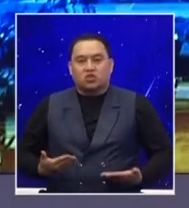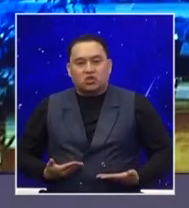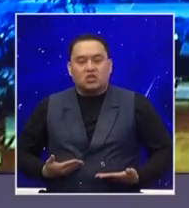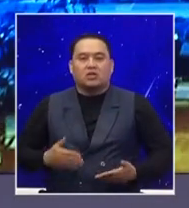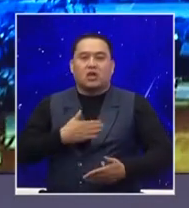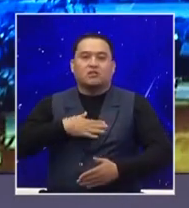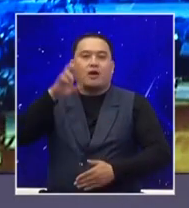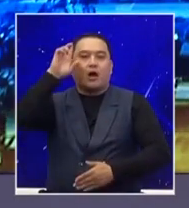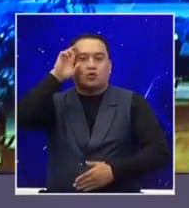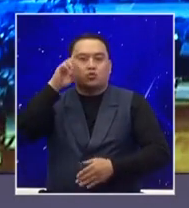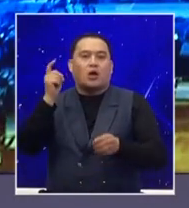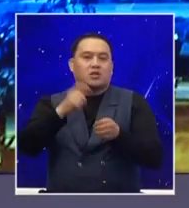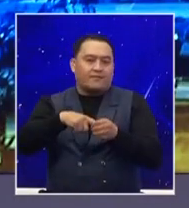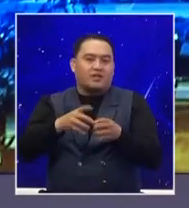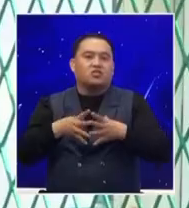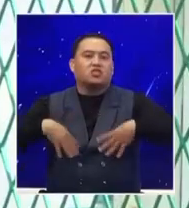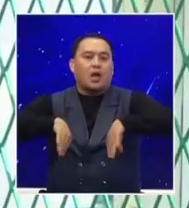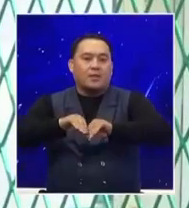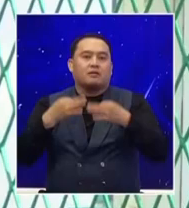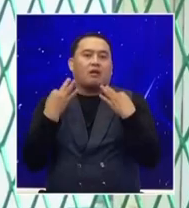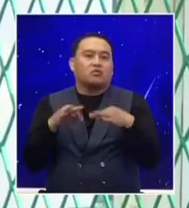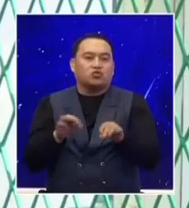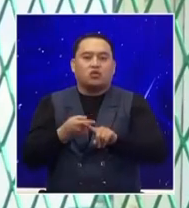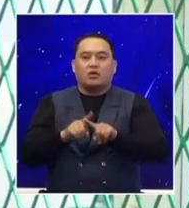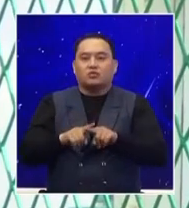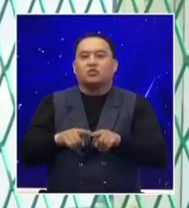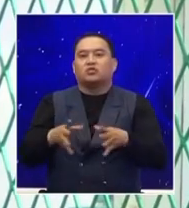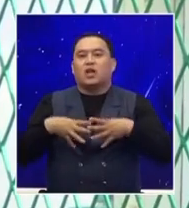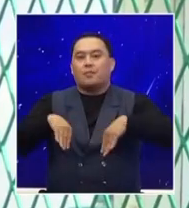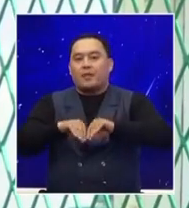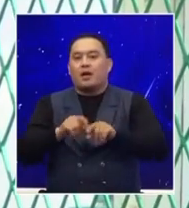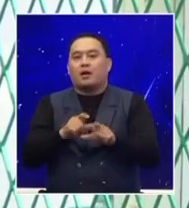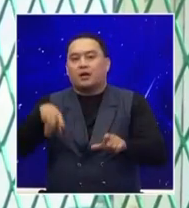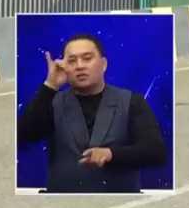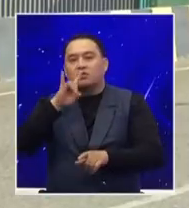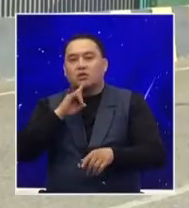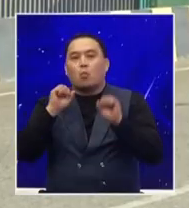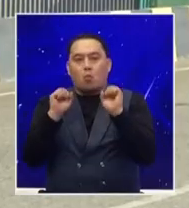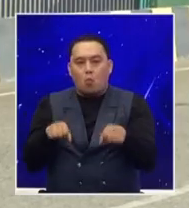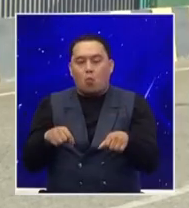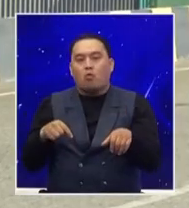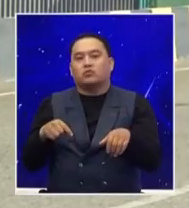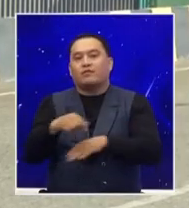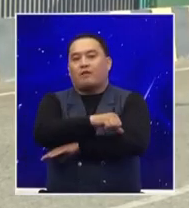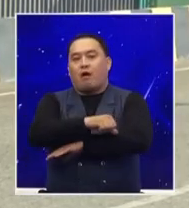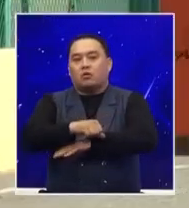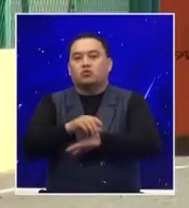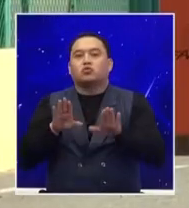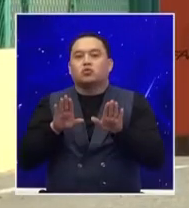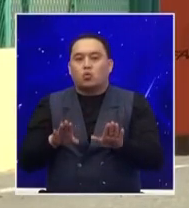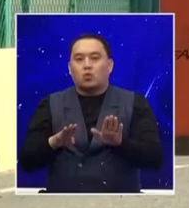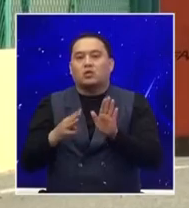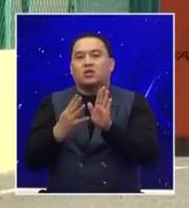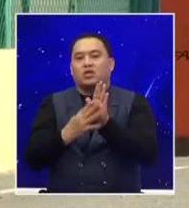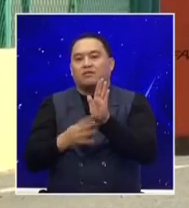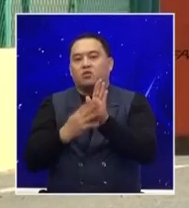жительство в нашей стране, члены их семей, а также иностранцы, являющиеся членами семей граждан Казахстана, могут пересекать государственную границу не